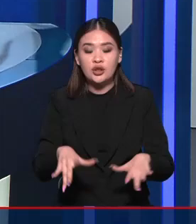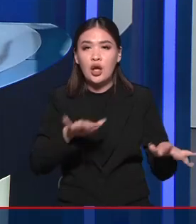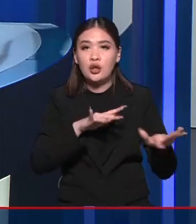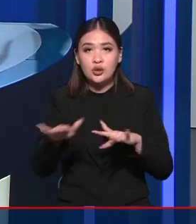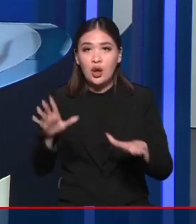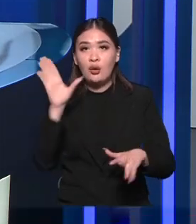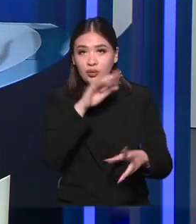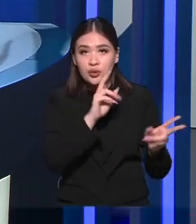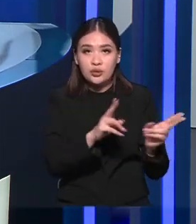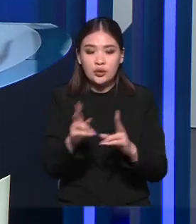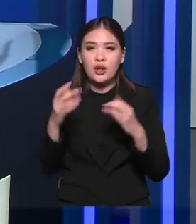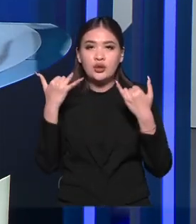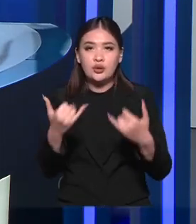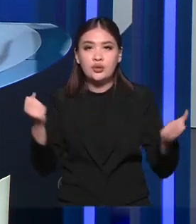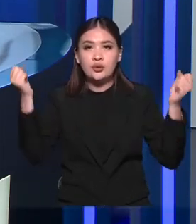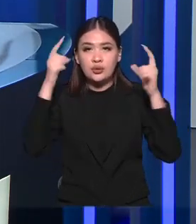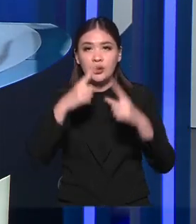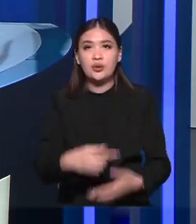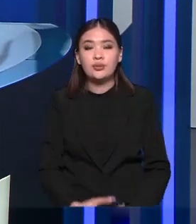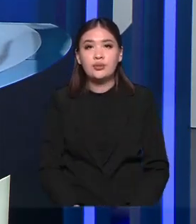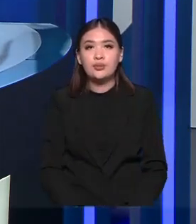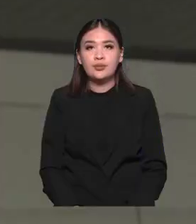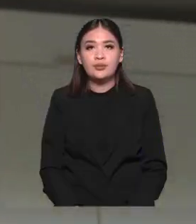тұрақталама. Әріптесім Алтынбек Әмит анықтап көрді.